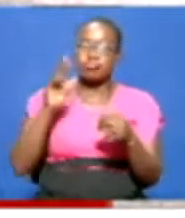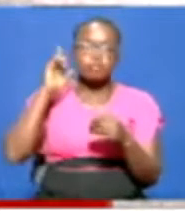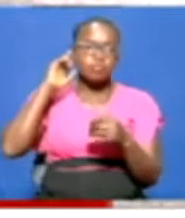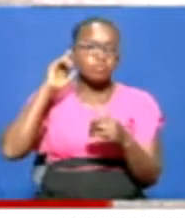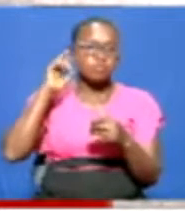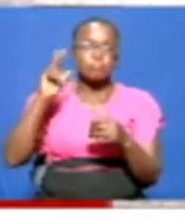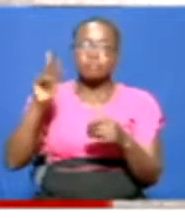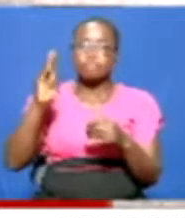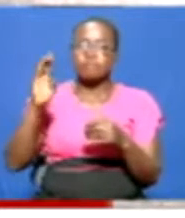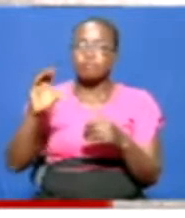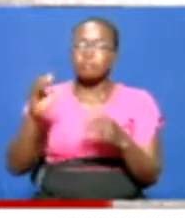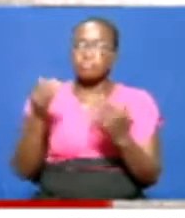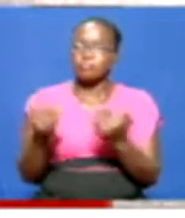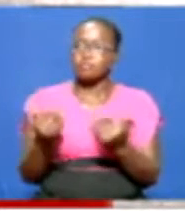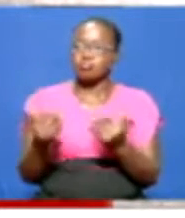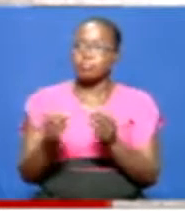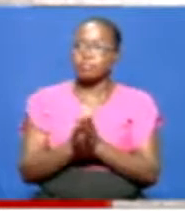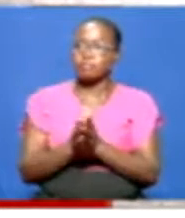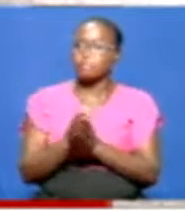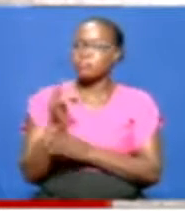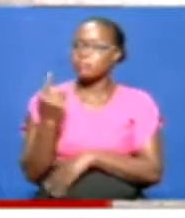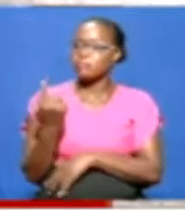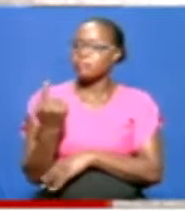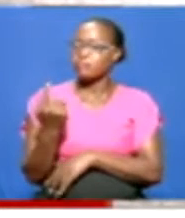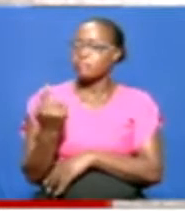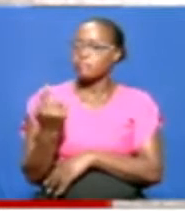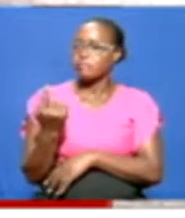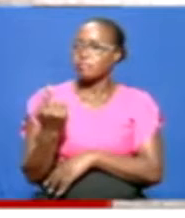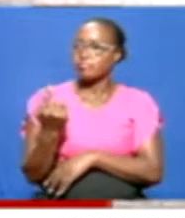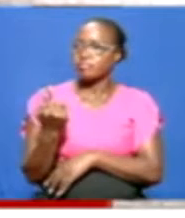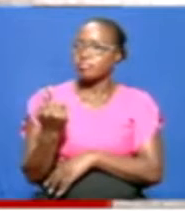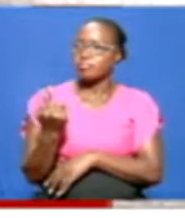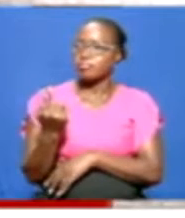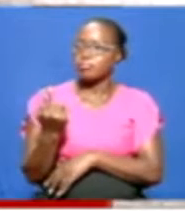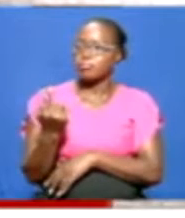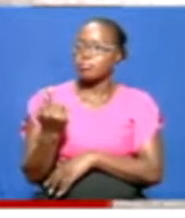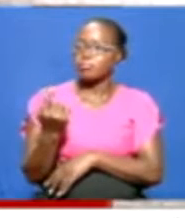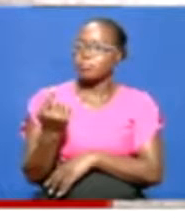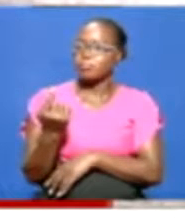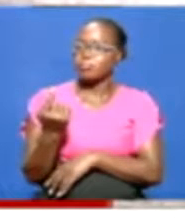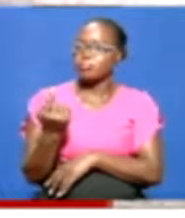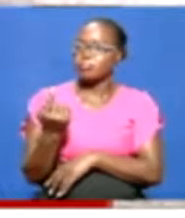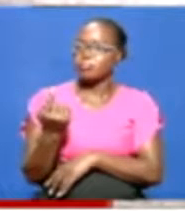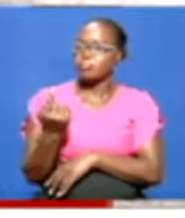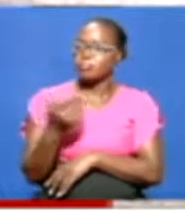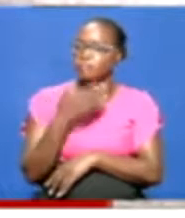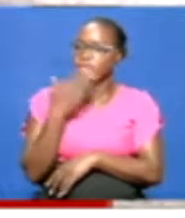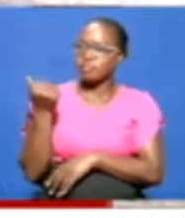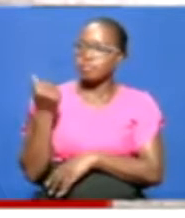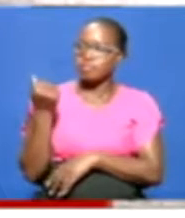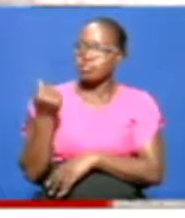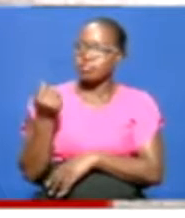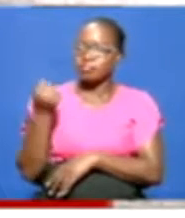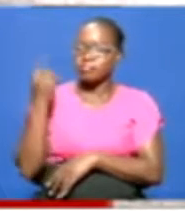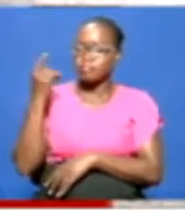hivi. Na la kwanza ni vizuri kwamba ugatuzi unazidi kuenea,